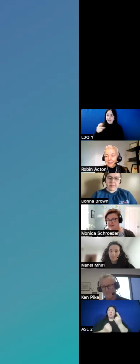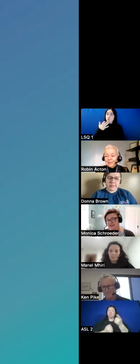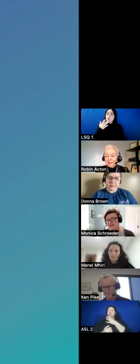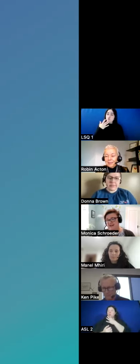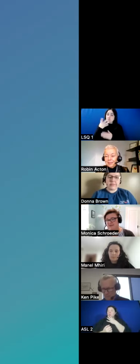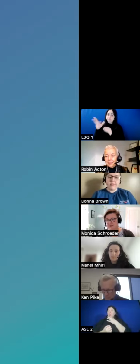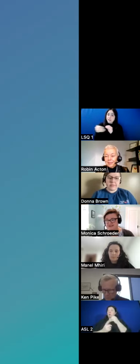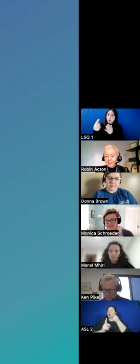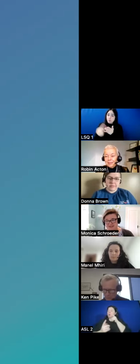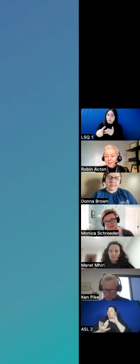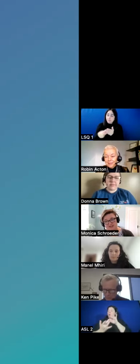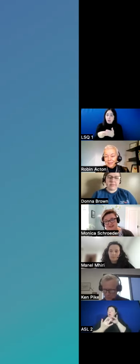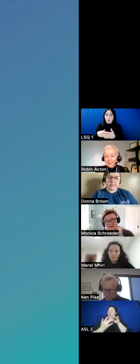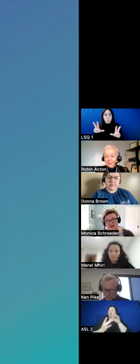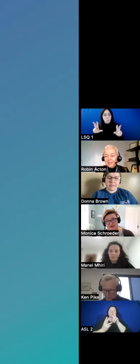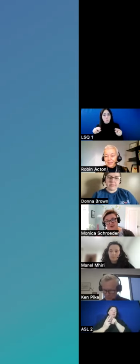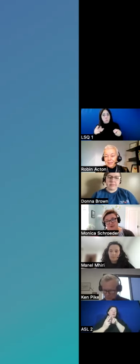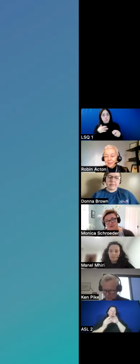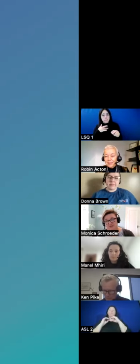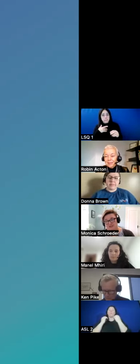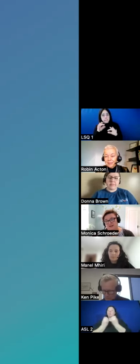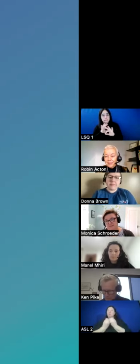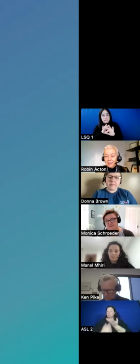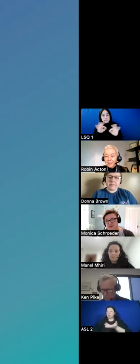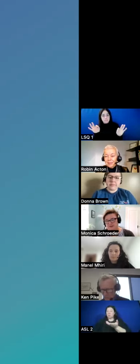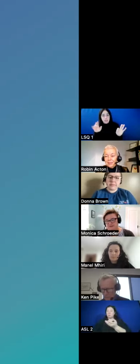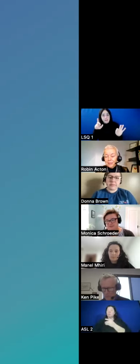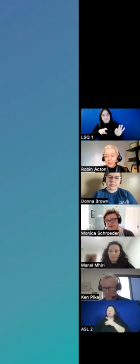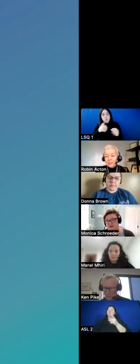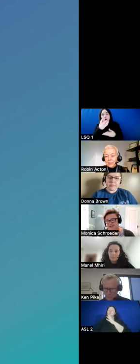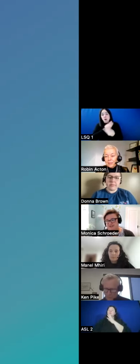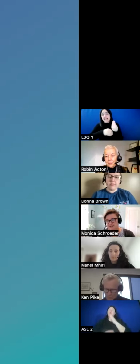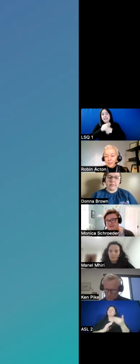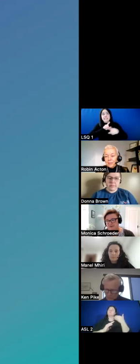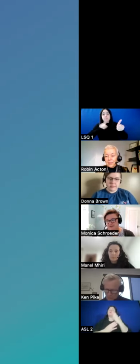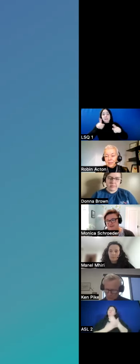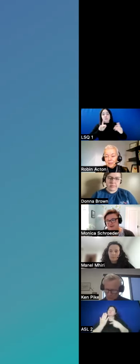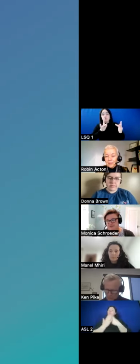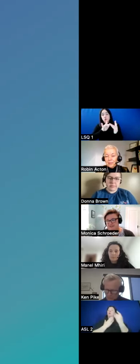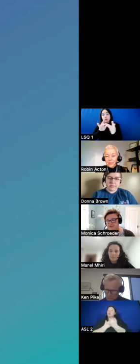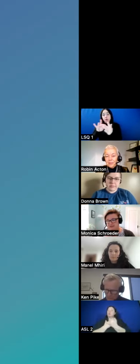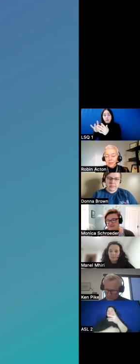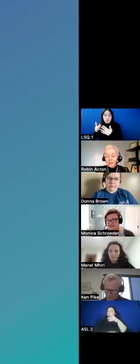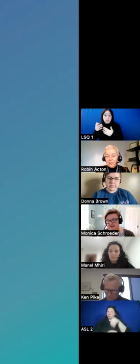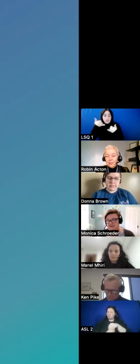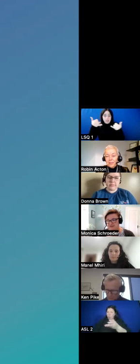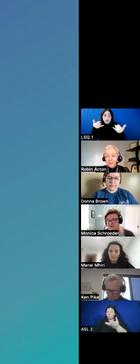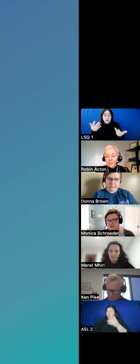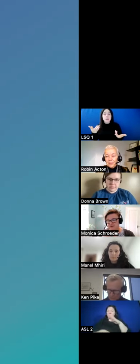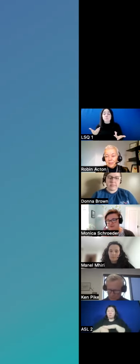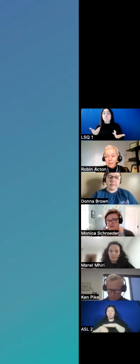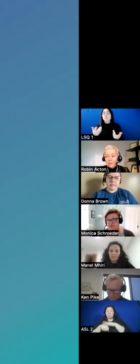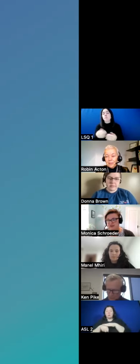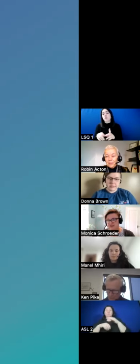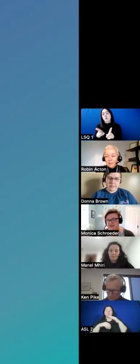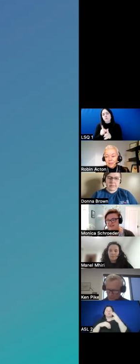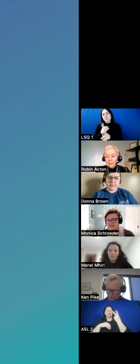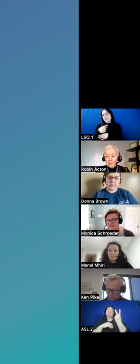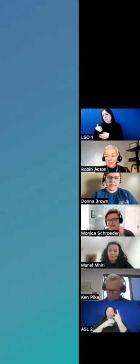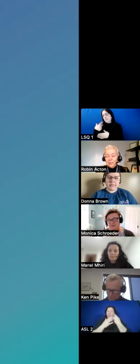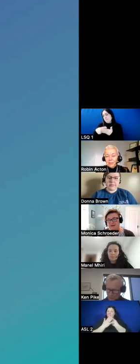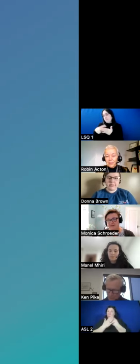Non, je pense que ce que tu as dit est très bien. Contacter des organisations. Tu parlais de projets où tu